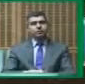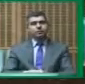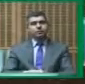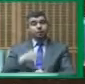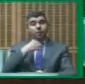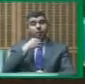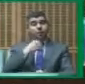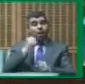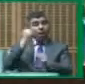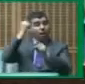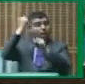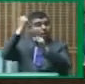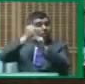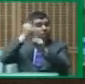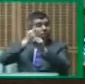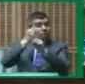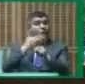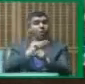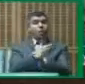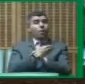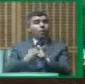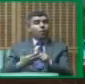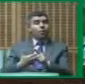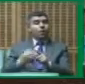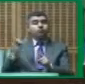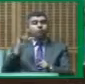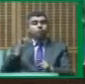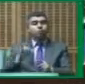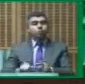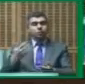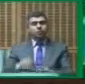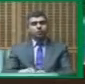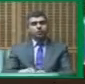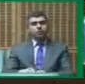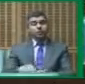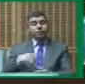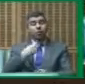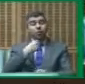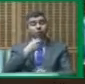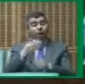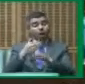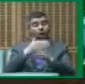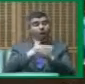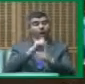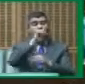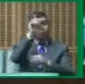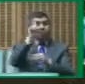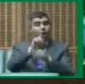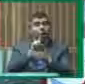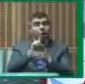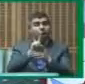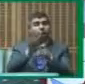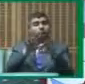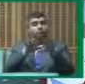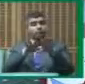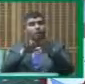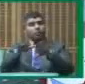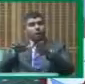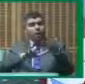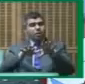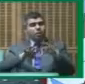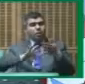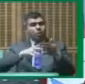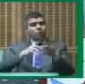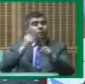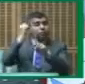ماذا قامت به الحكومة وماذا ستقوم به؟ كما ورد في سؤالكم هناك عدة إجراءات